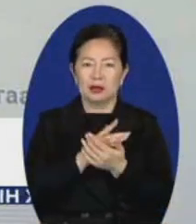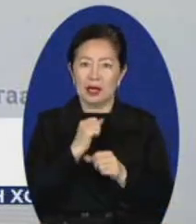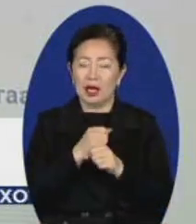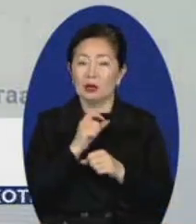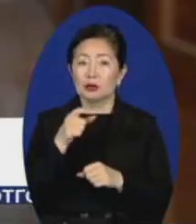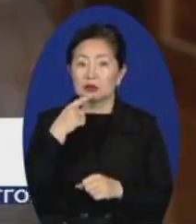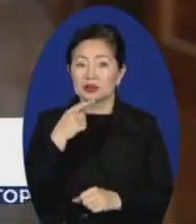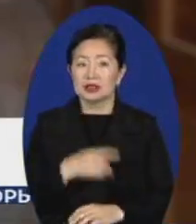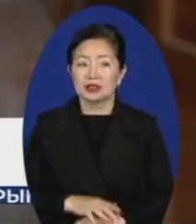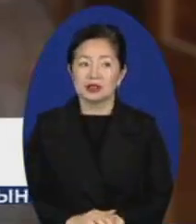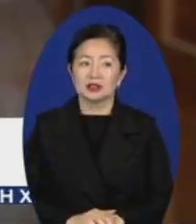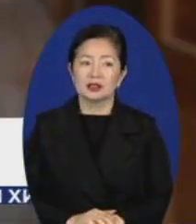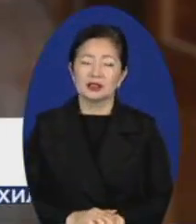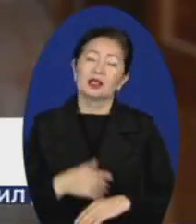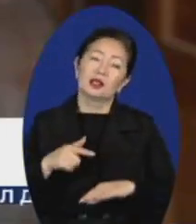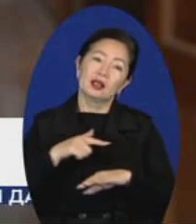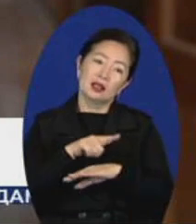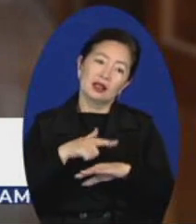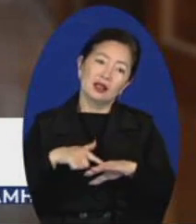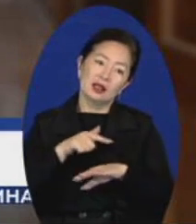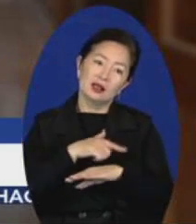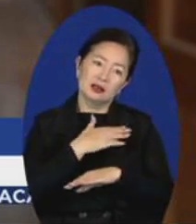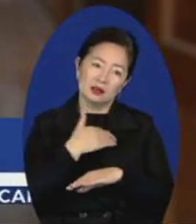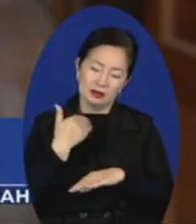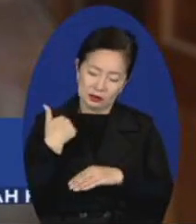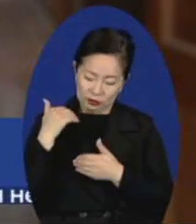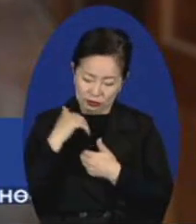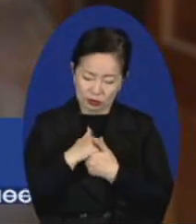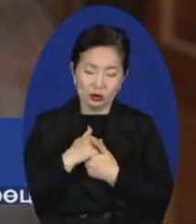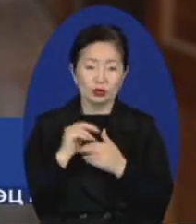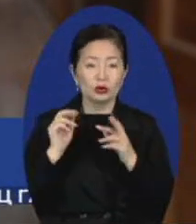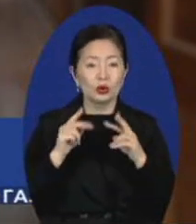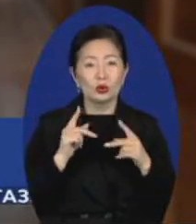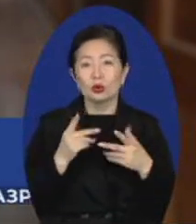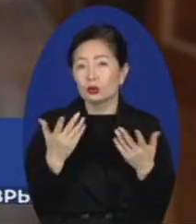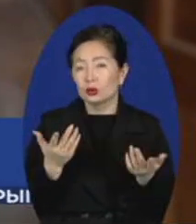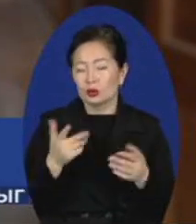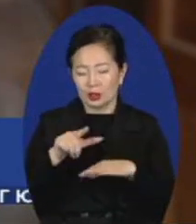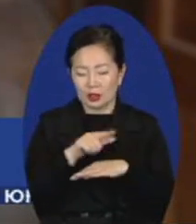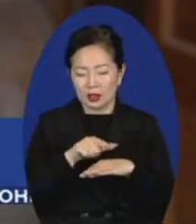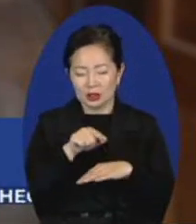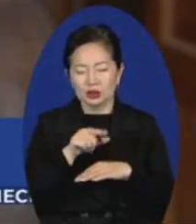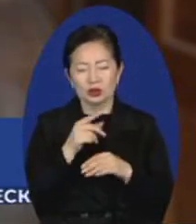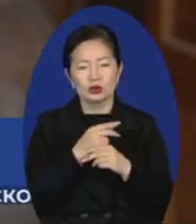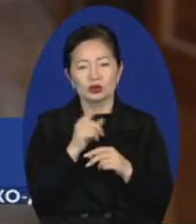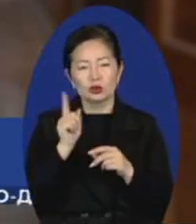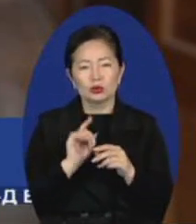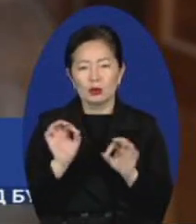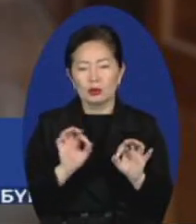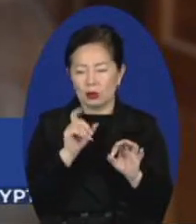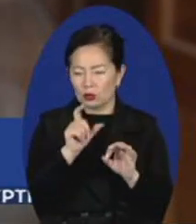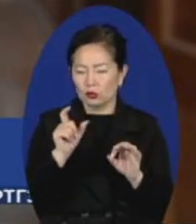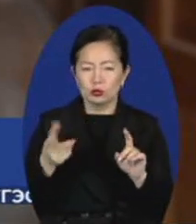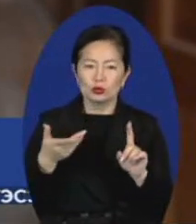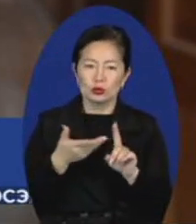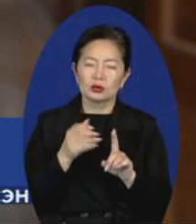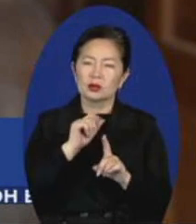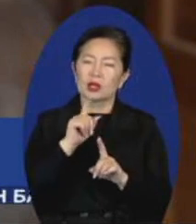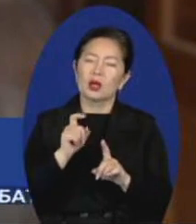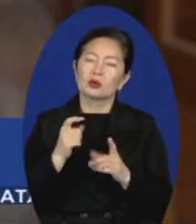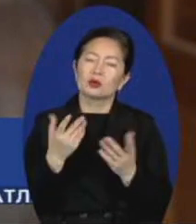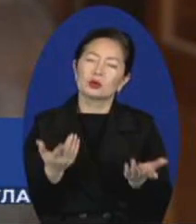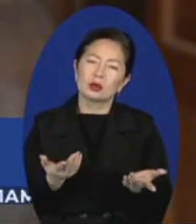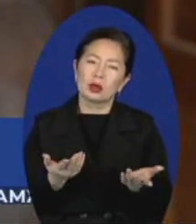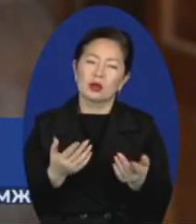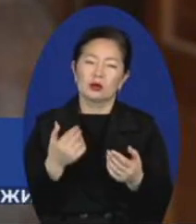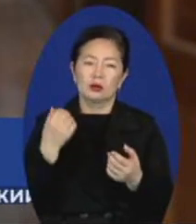байна. Одоо газрын эзэмших эрхэд орсон өөрчлөлтүүд тийм ээ, газрыг одоо зөвшөөрлгүйгээр бусад шилжүүлсэн асуудлууд, за,